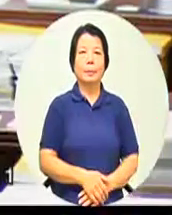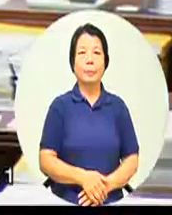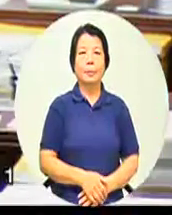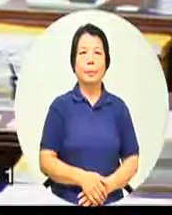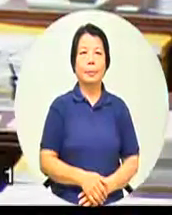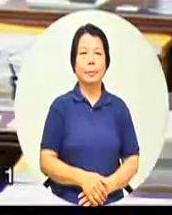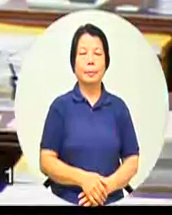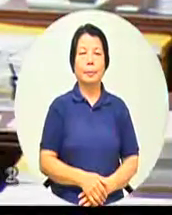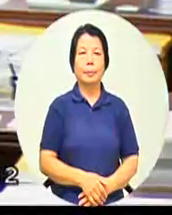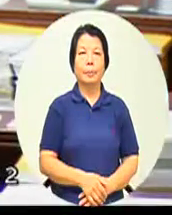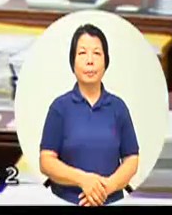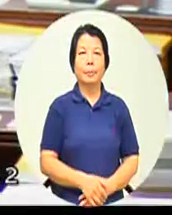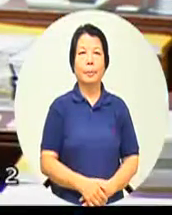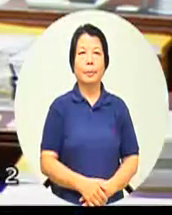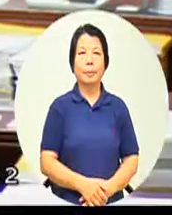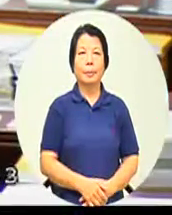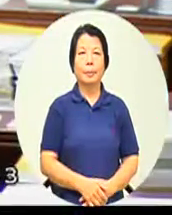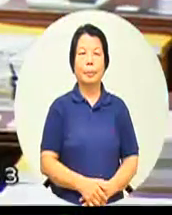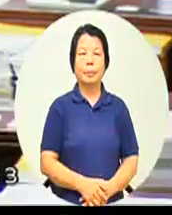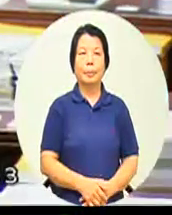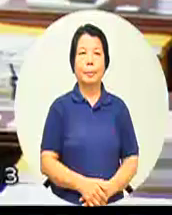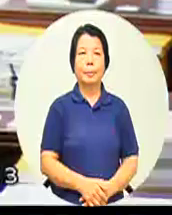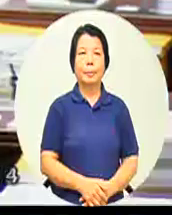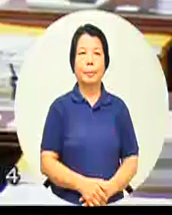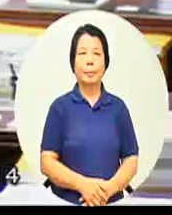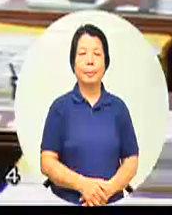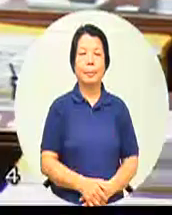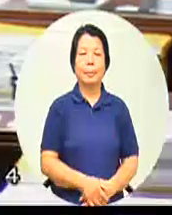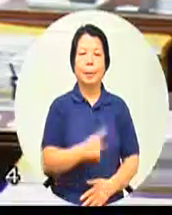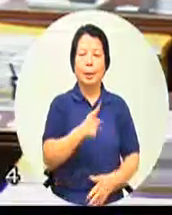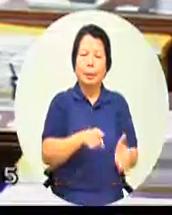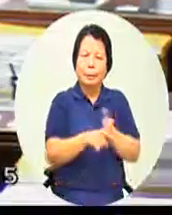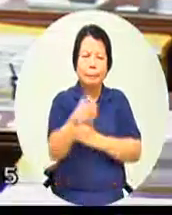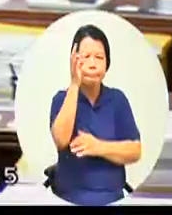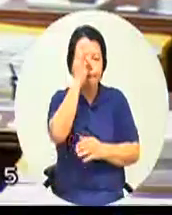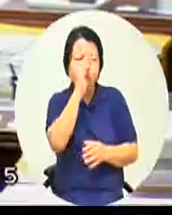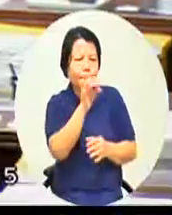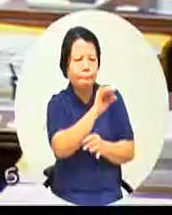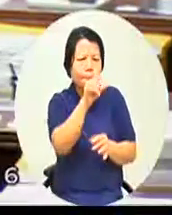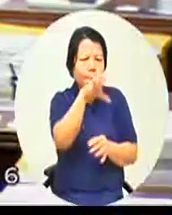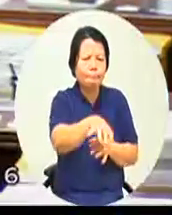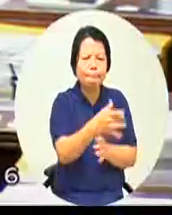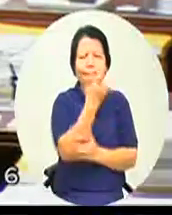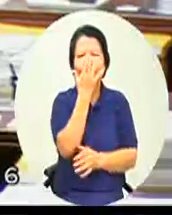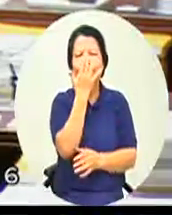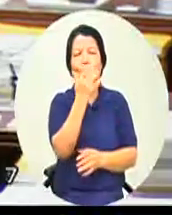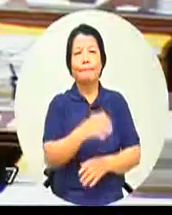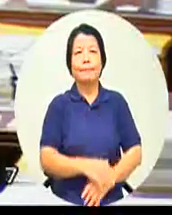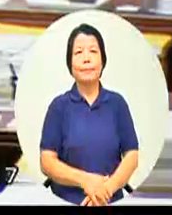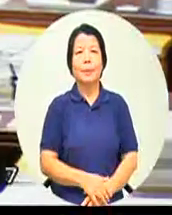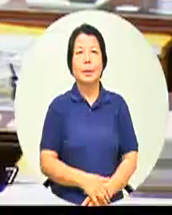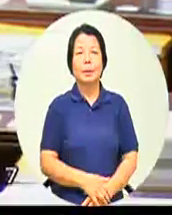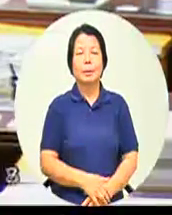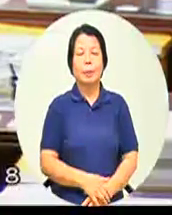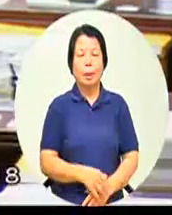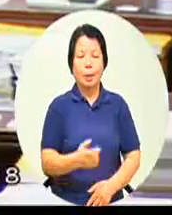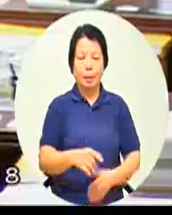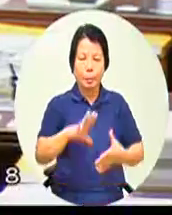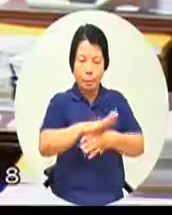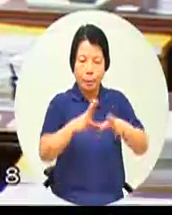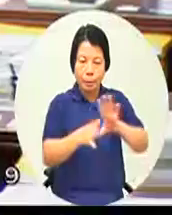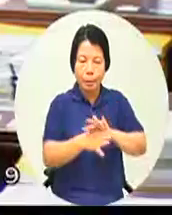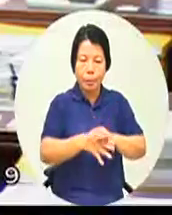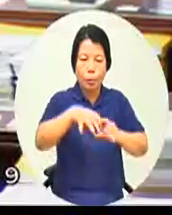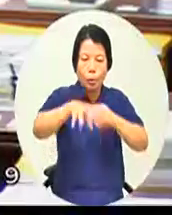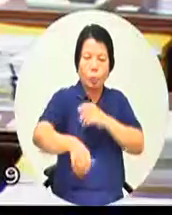实非常现在其实他一直在想找地方，一直找不到地方，那我也很期待文化局可以好